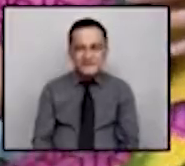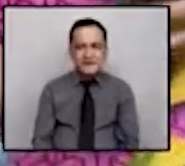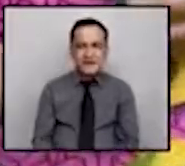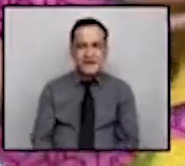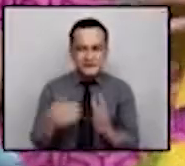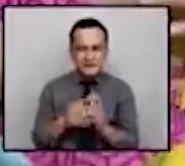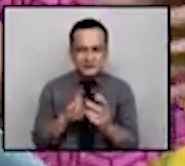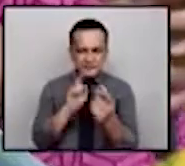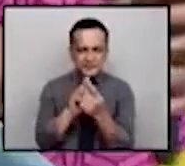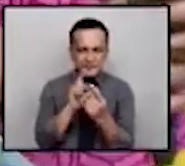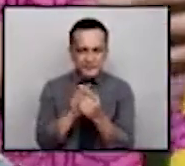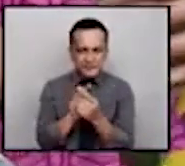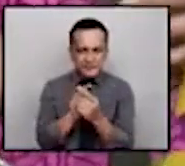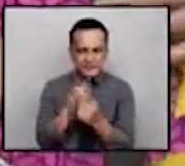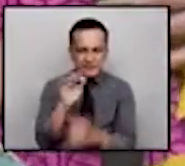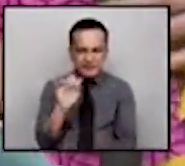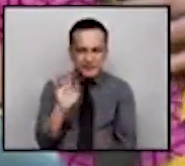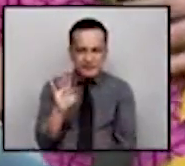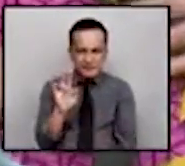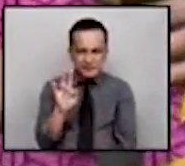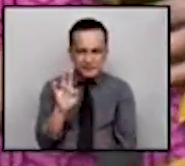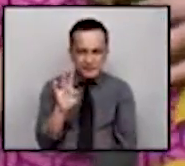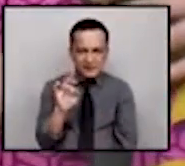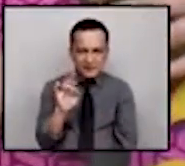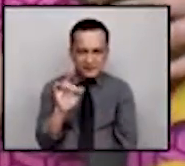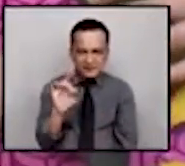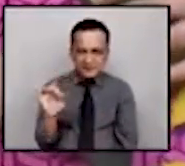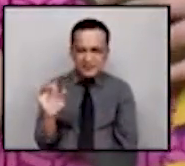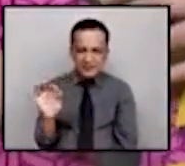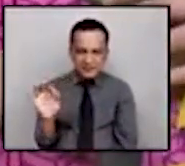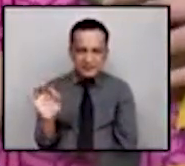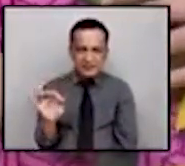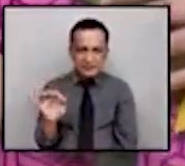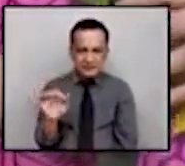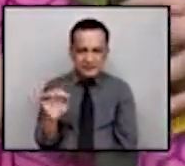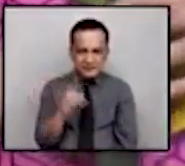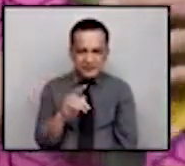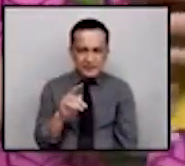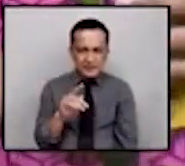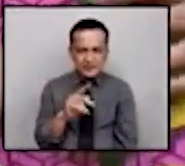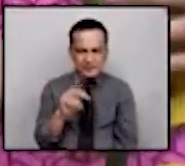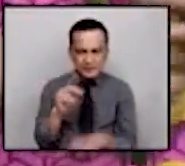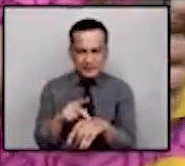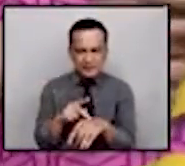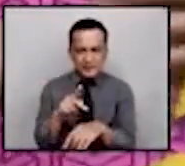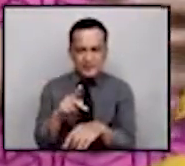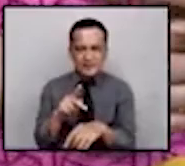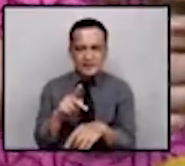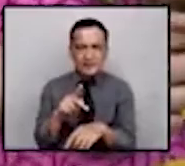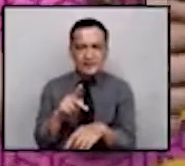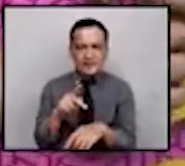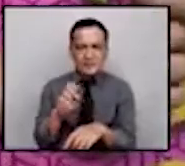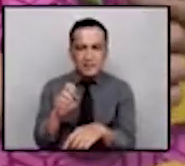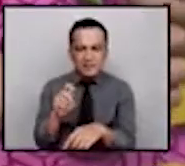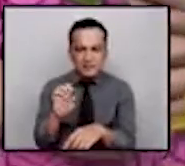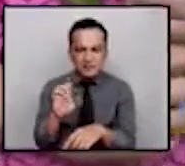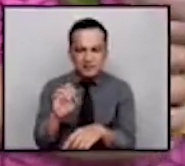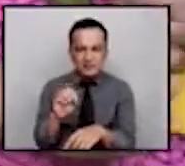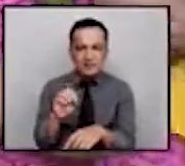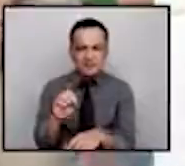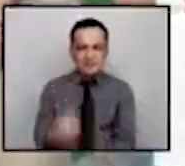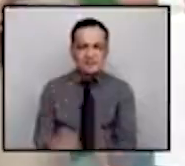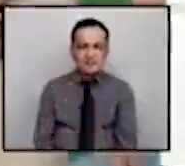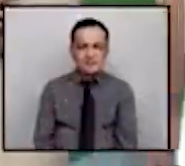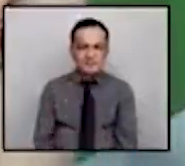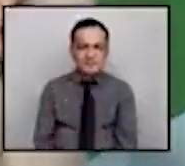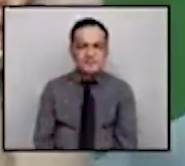magkita-kita tayo sa February 17, 18, and 19. Sa Pasay City. Philippine Pet Expo 2022. Alright! Yan na, tandaan